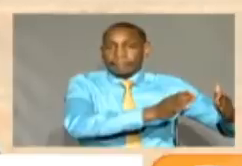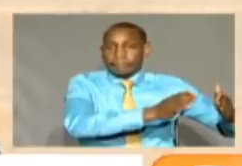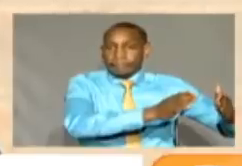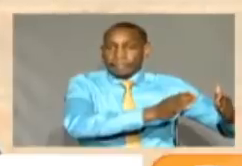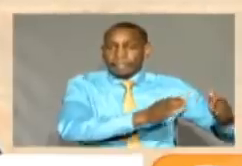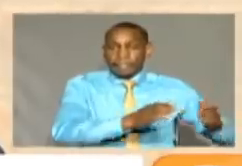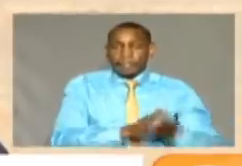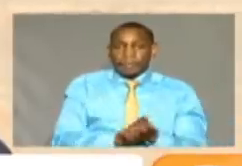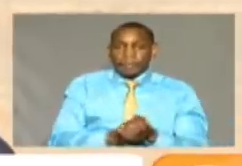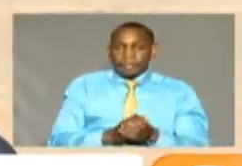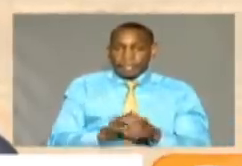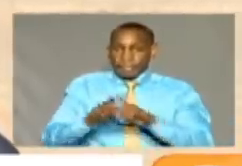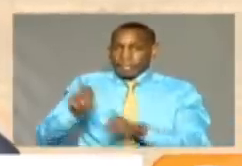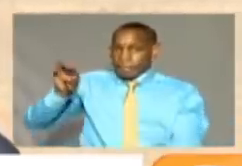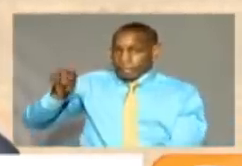And the MC